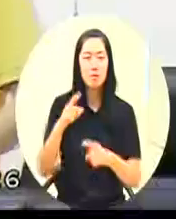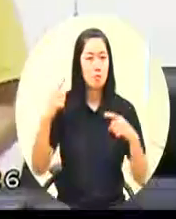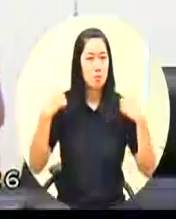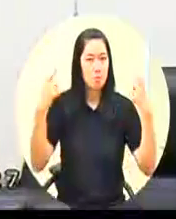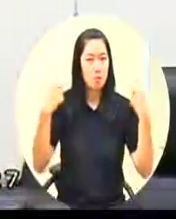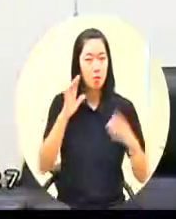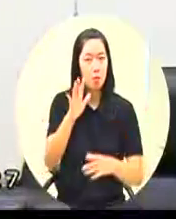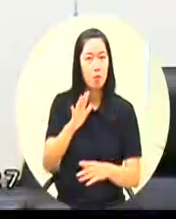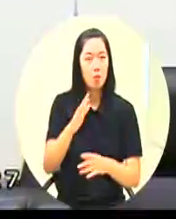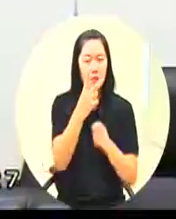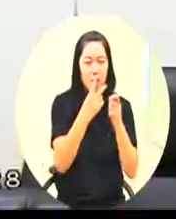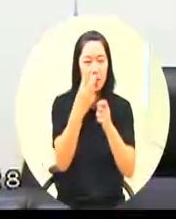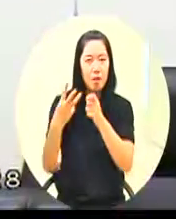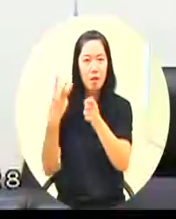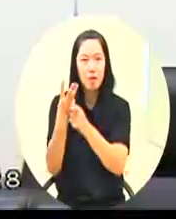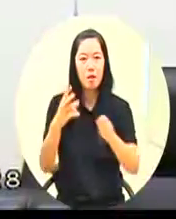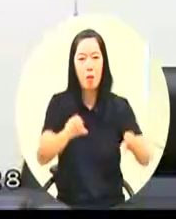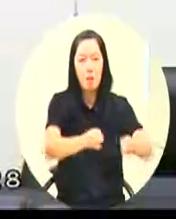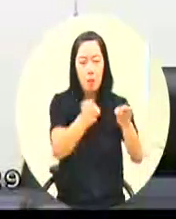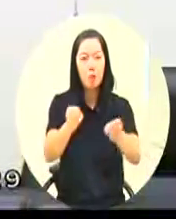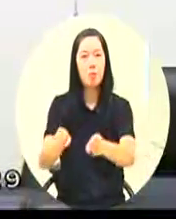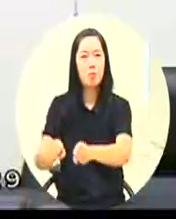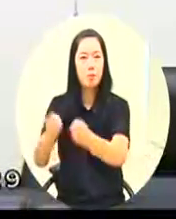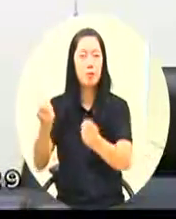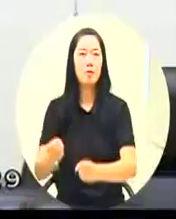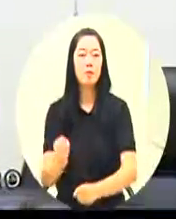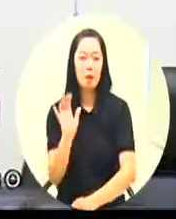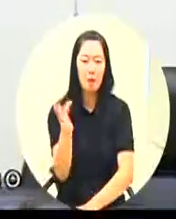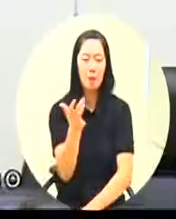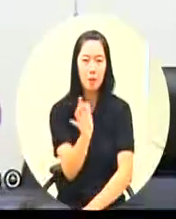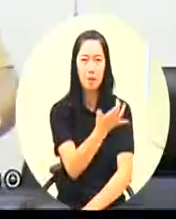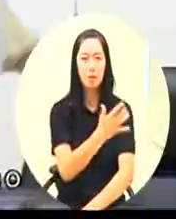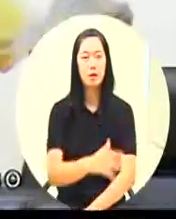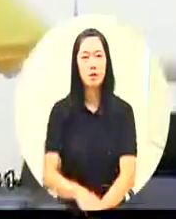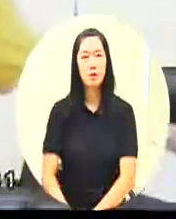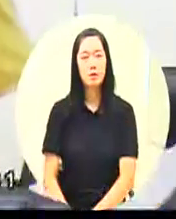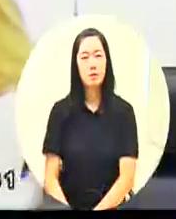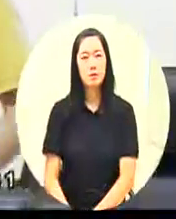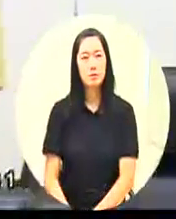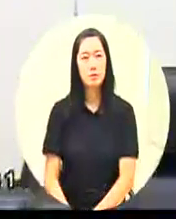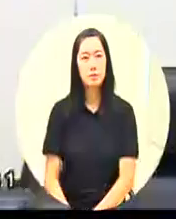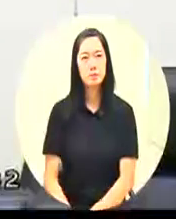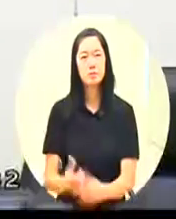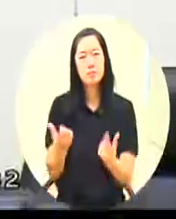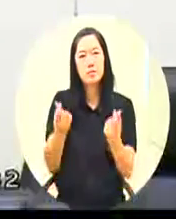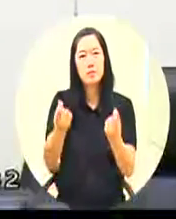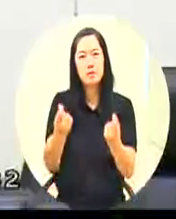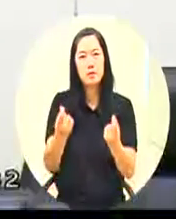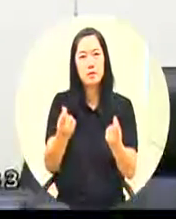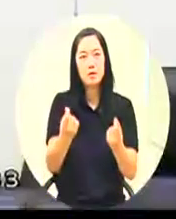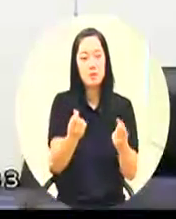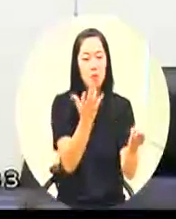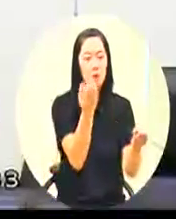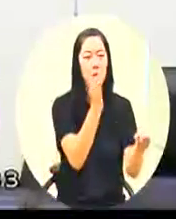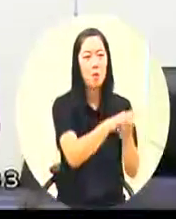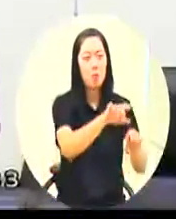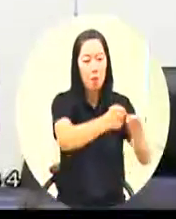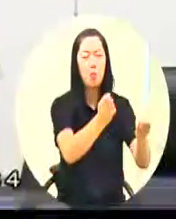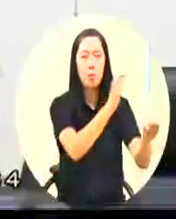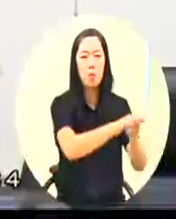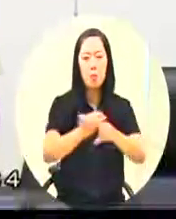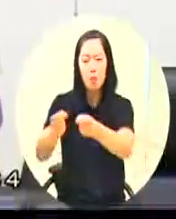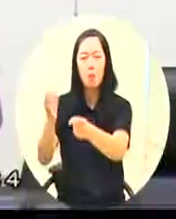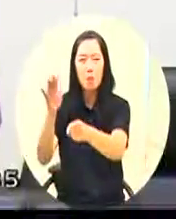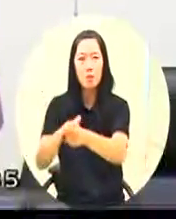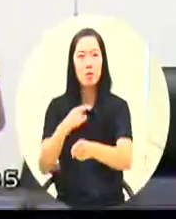不五十，两三年就破一个洞。我想这个破不胜破，这个不是办法。 啊，头痛医头，脚痛医脚，不会，我跟你讲叫好啊，请